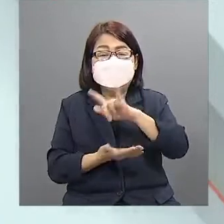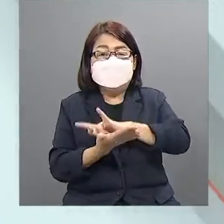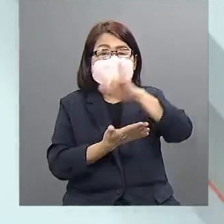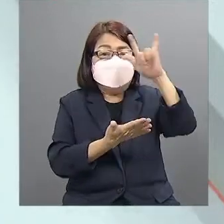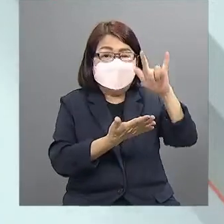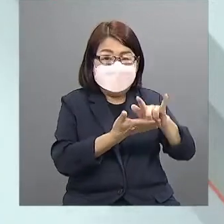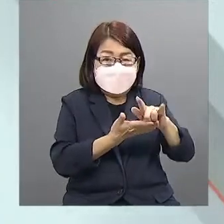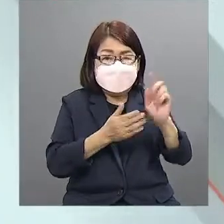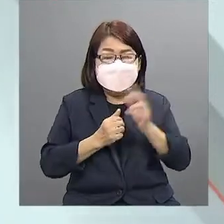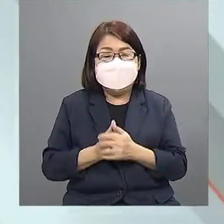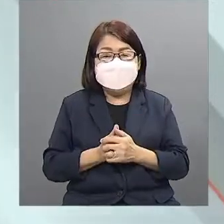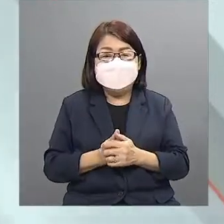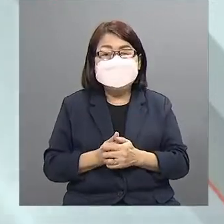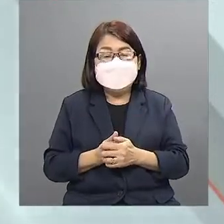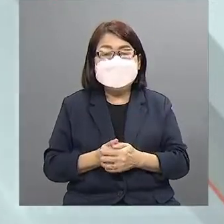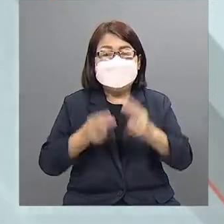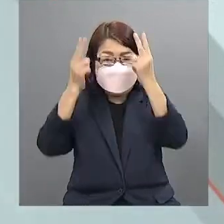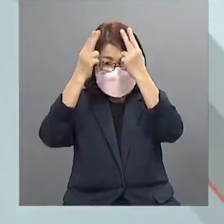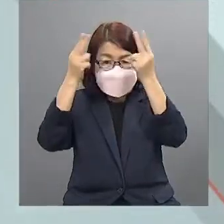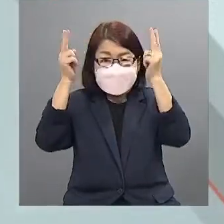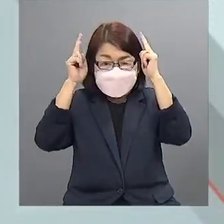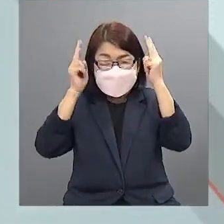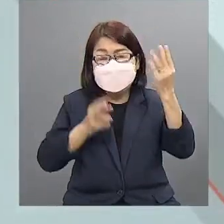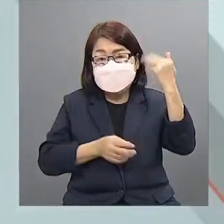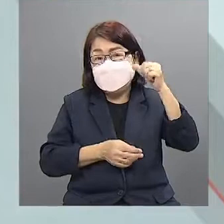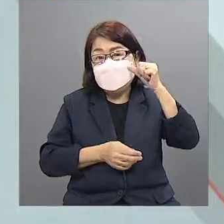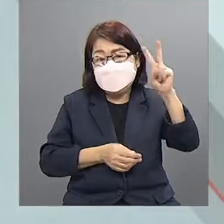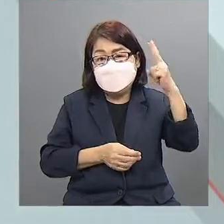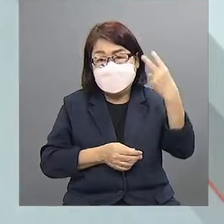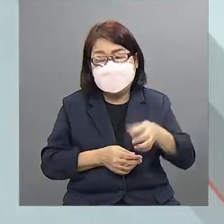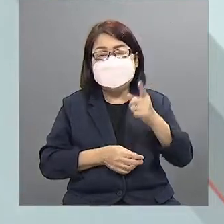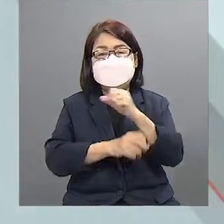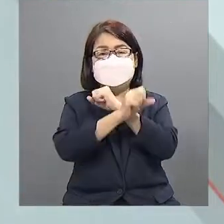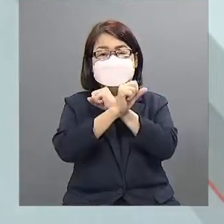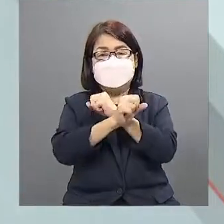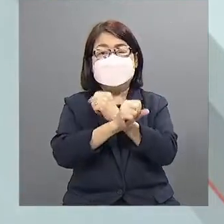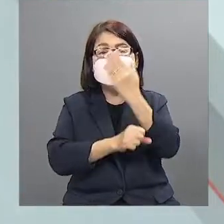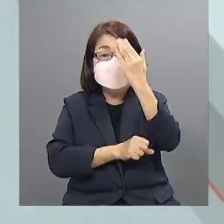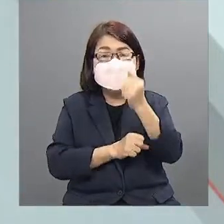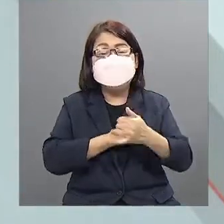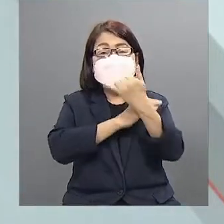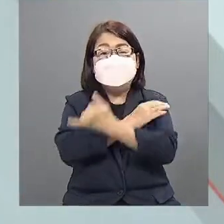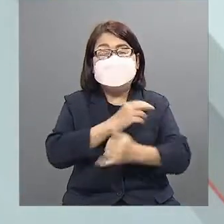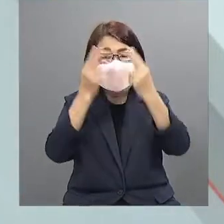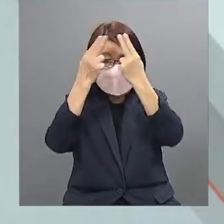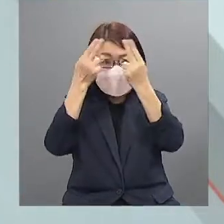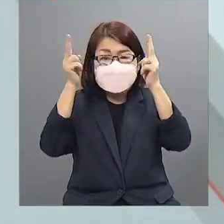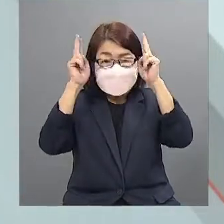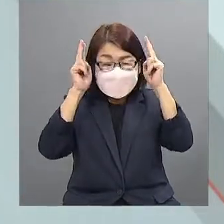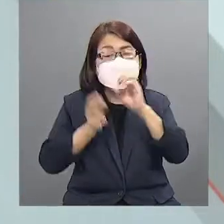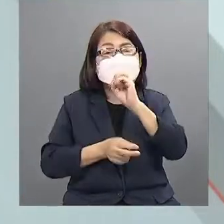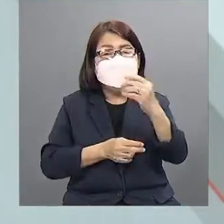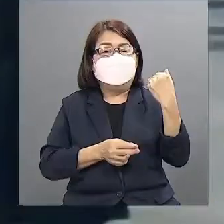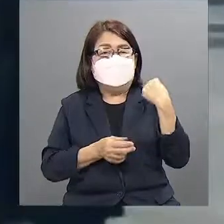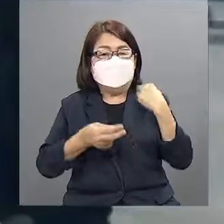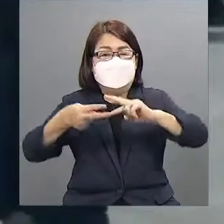เบียเมื่อ2วันก่อนก็ต้องป้องกันตัวเองเป็นพิเศษหลังจากที่ซาอุดีอาระเบียรายงานพบผู้ติดเชื้อสายพันธุ์โอมิครอนแล้ว1ค